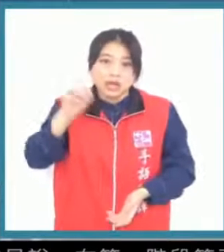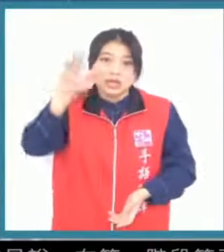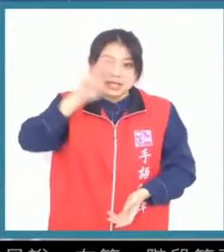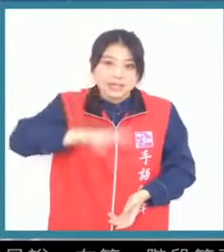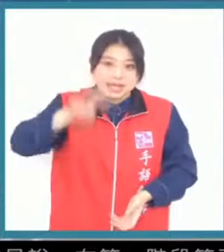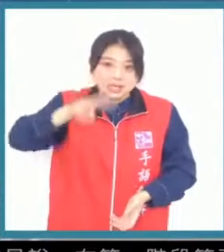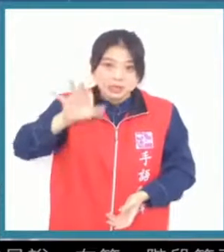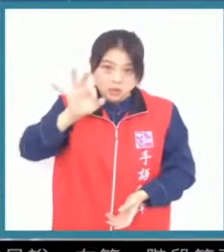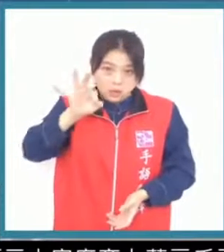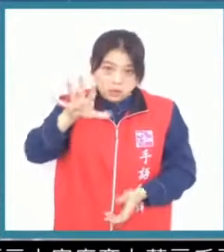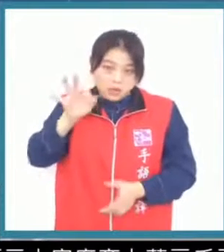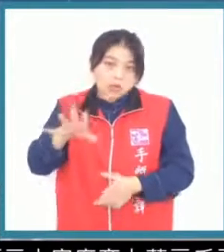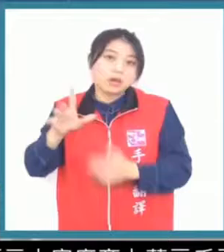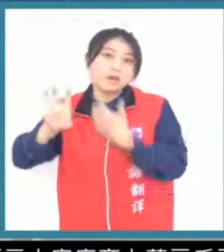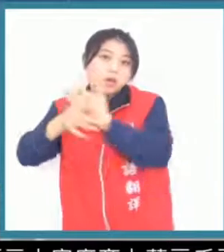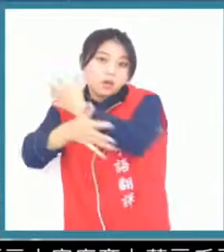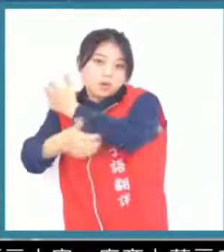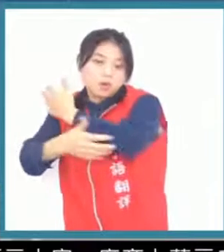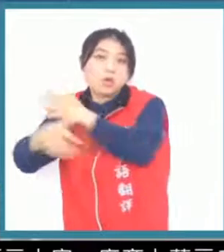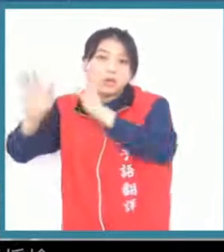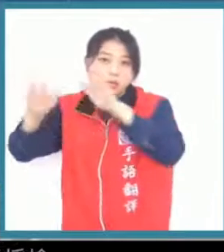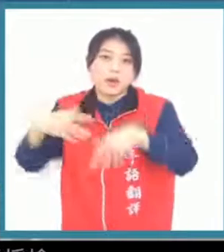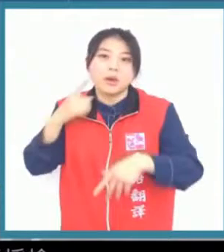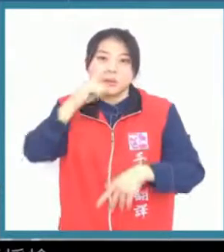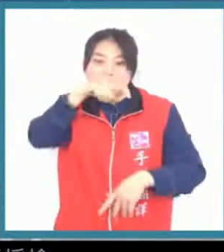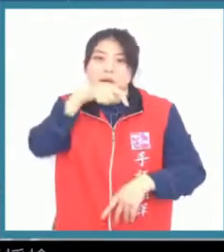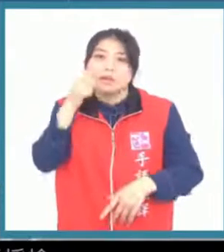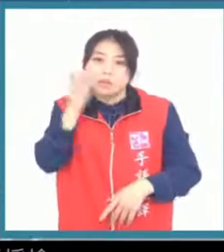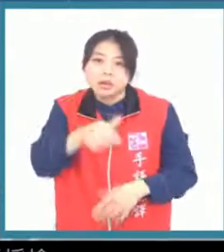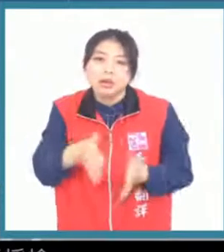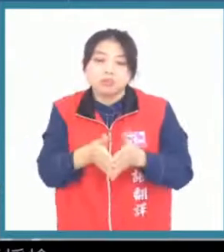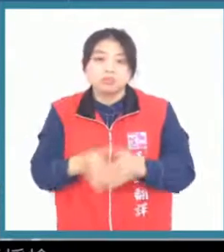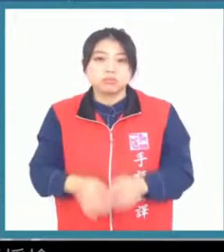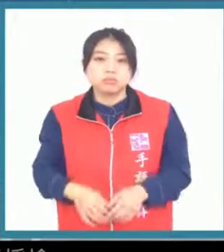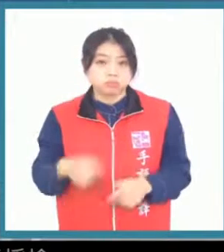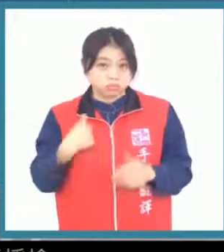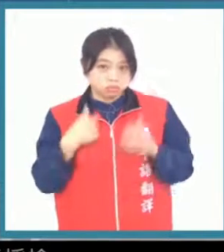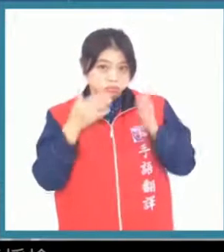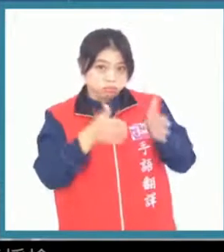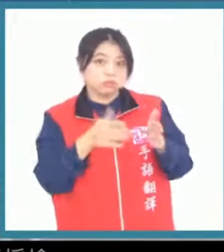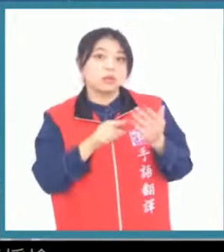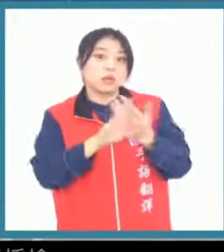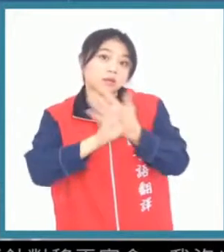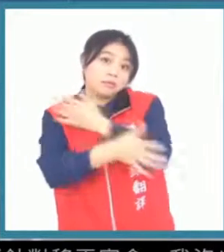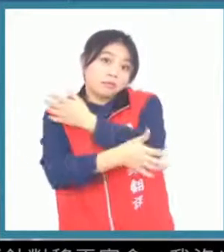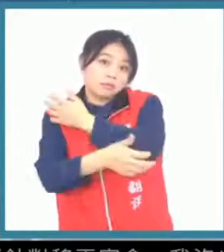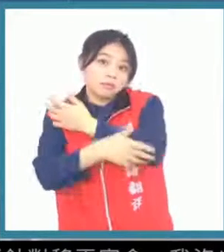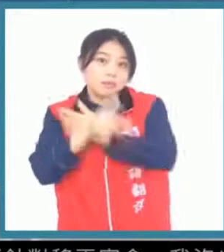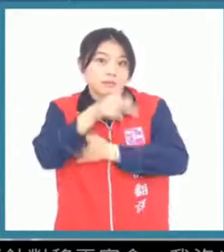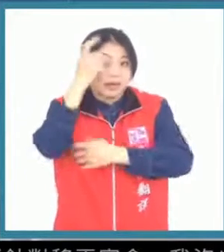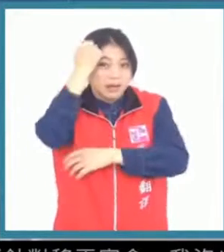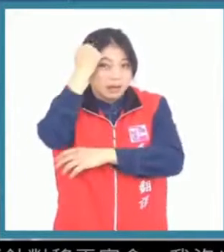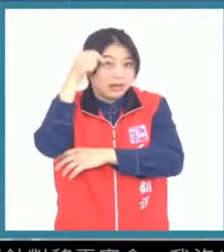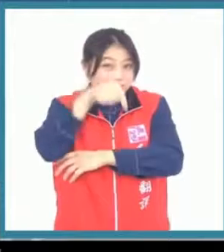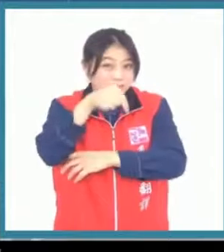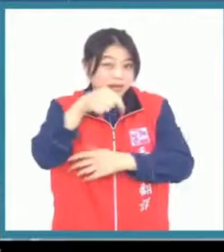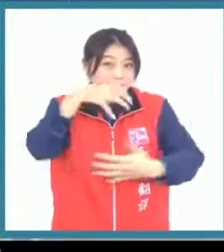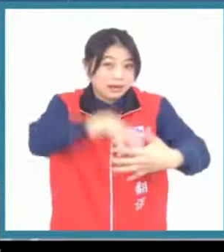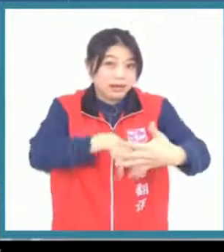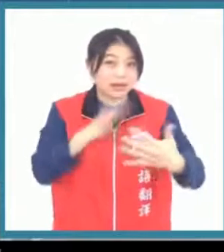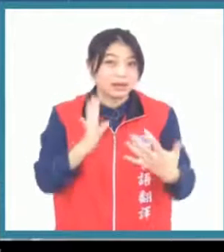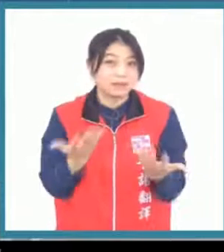工要进行裁检。好，那针对移工宿舍，我们也做了这个相关